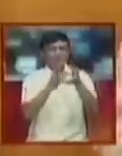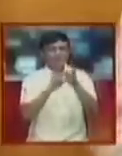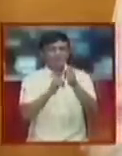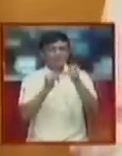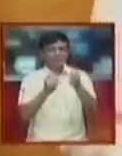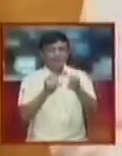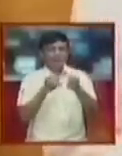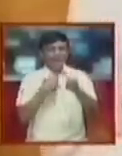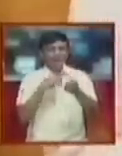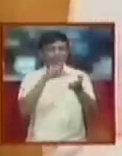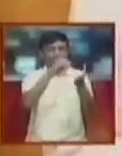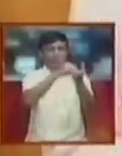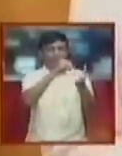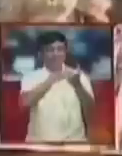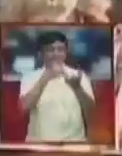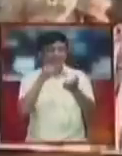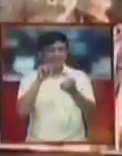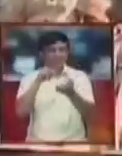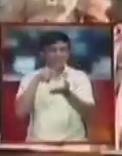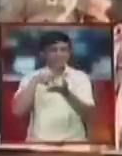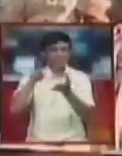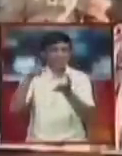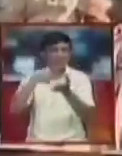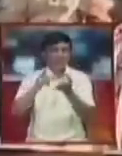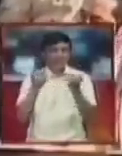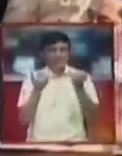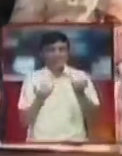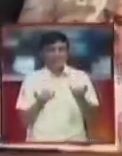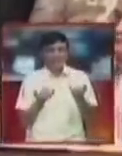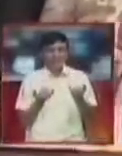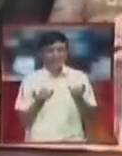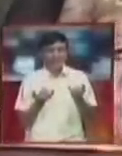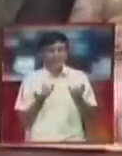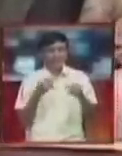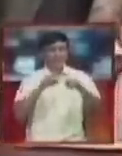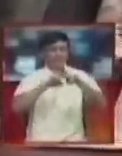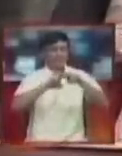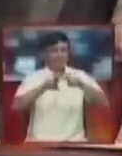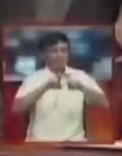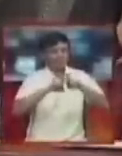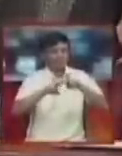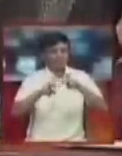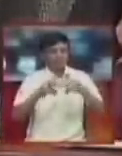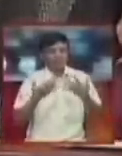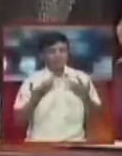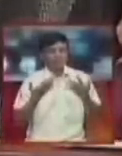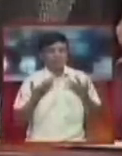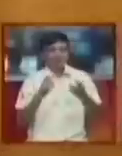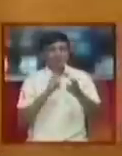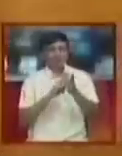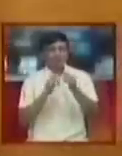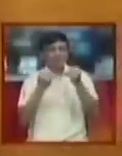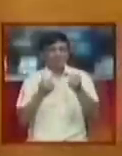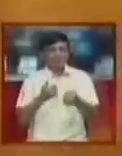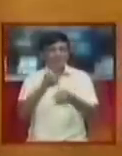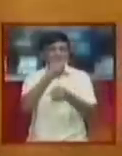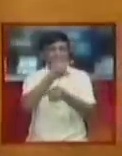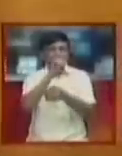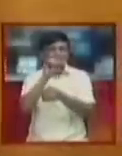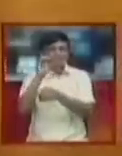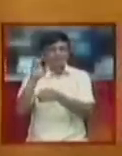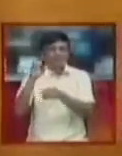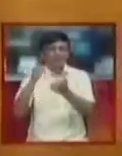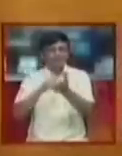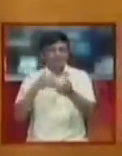sa atin ang utang na ito nauna. Nariyan ang walang pakundangang bonus sa ilang GOCC.